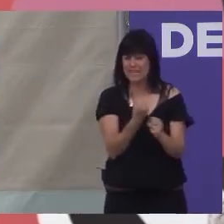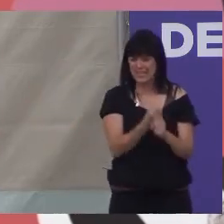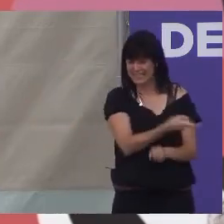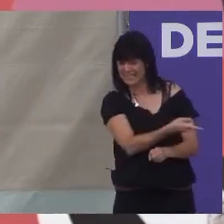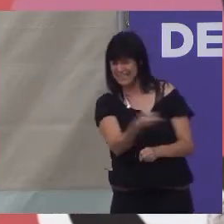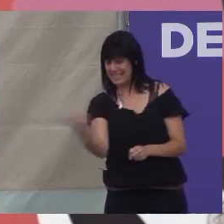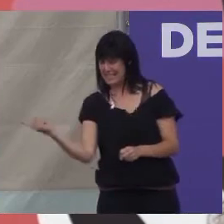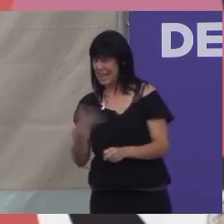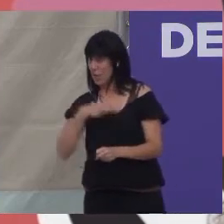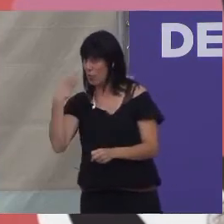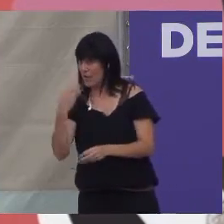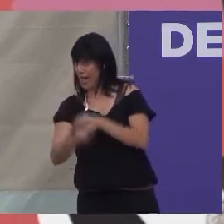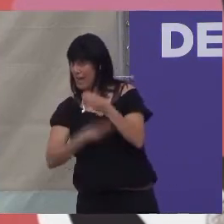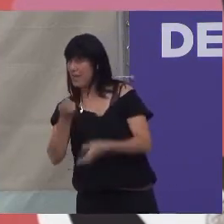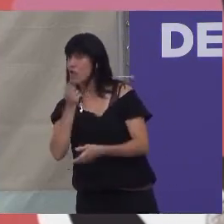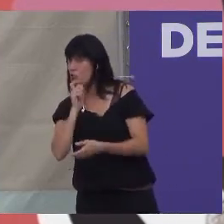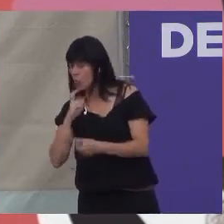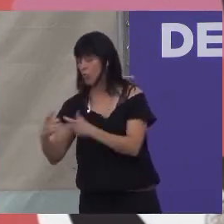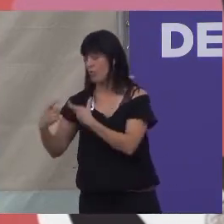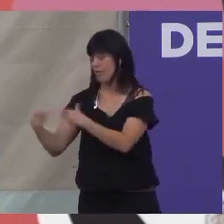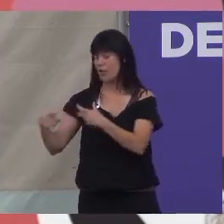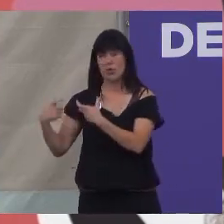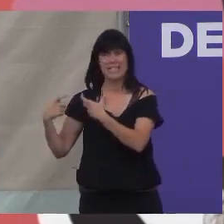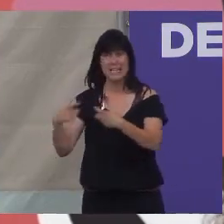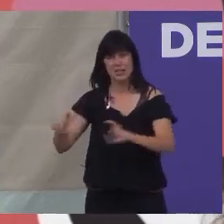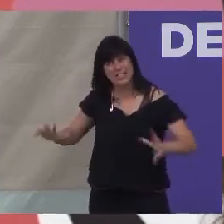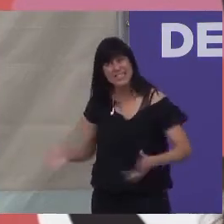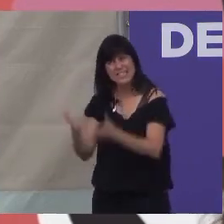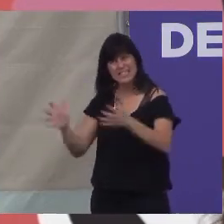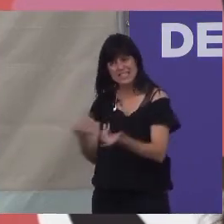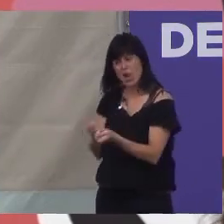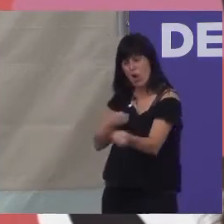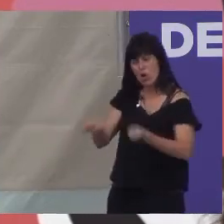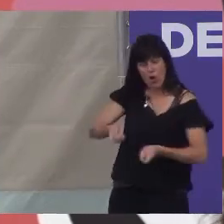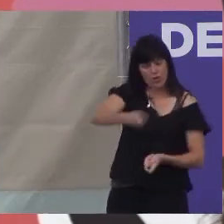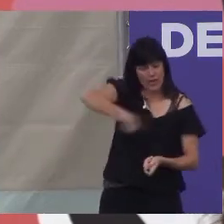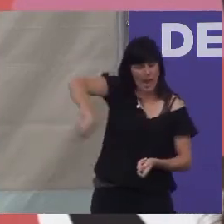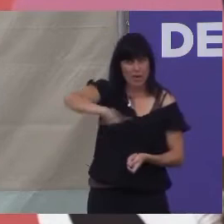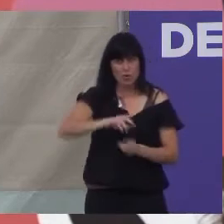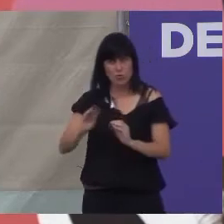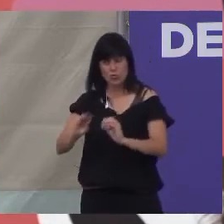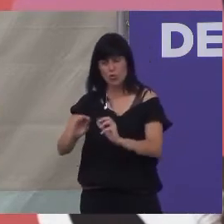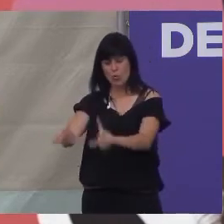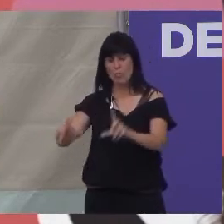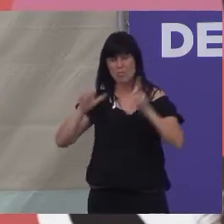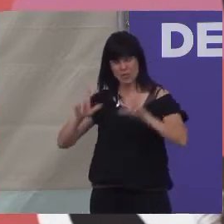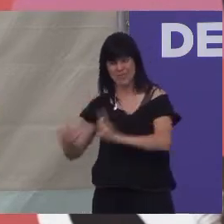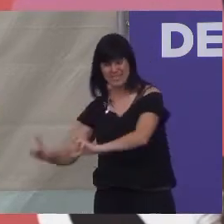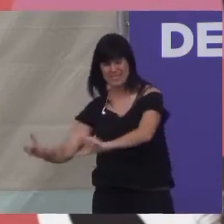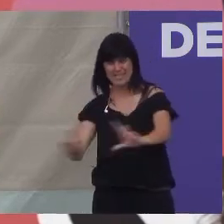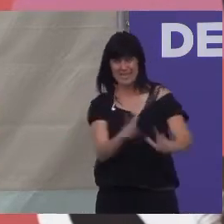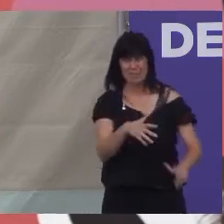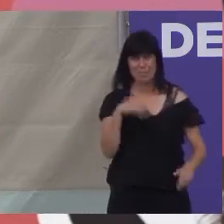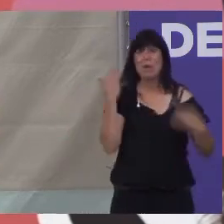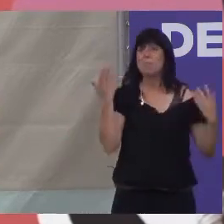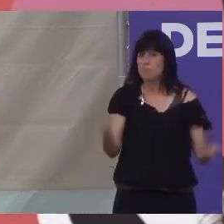cal donar un impuls als cercles sectorials, reafirmant el seu paper, activant-los i coordinant-los. Així, algunes idees bàsiques sobre les